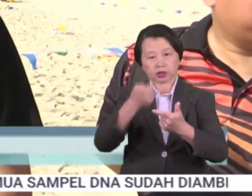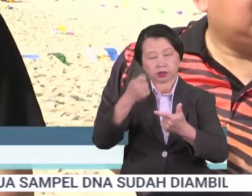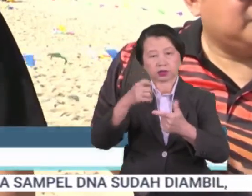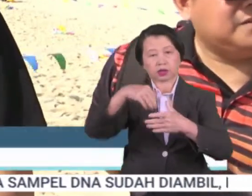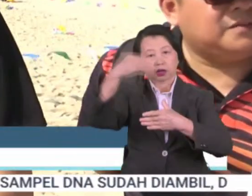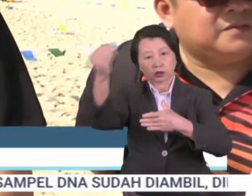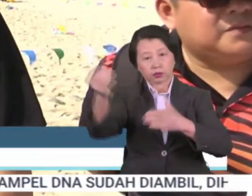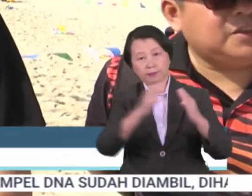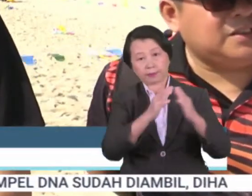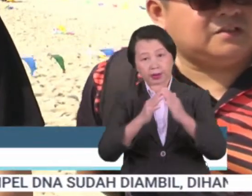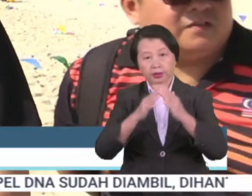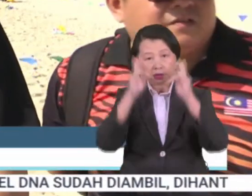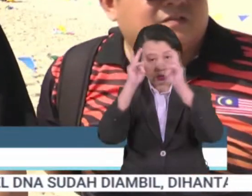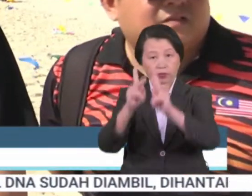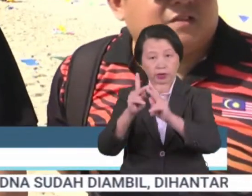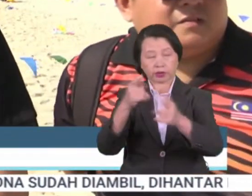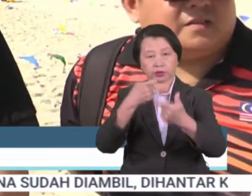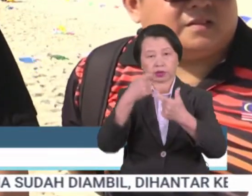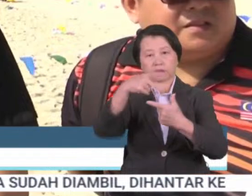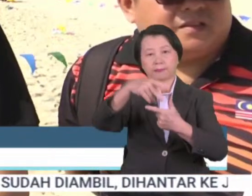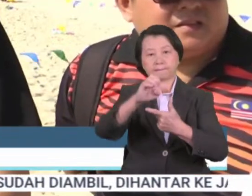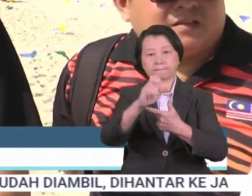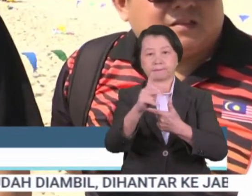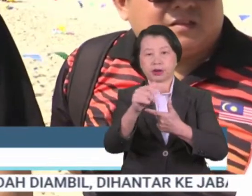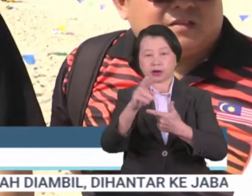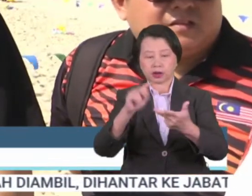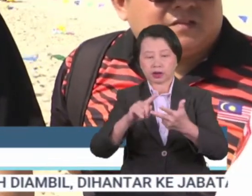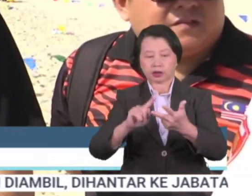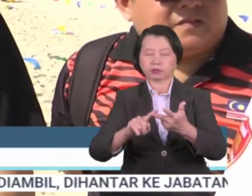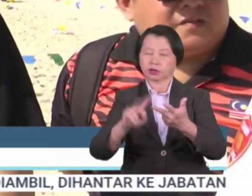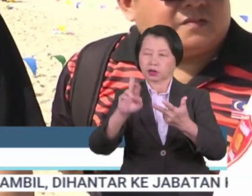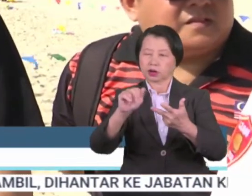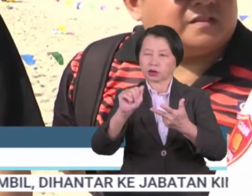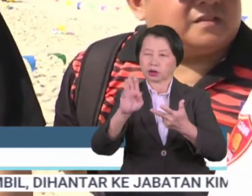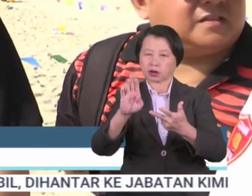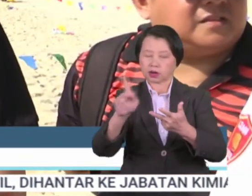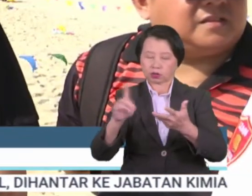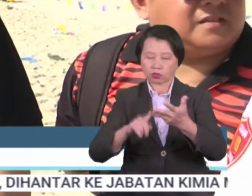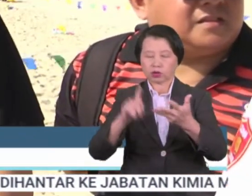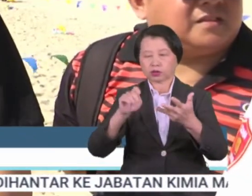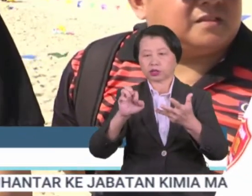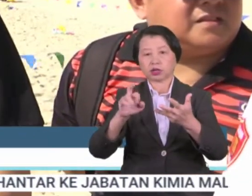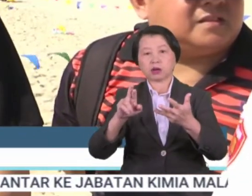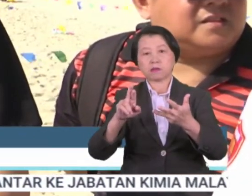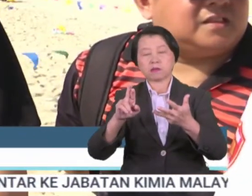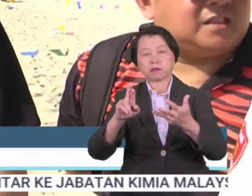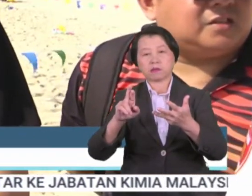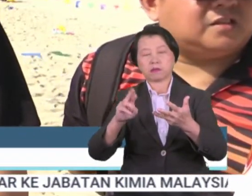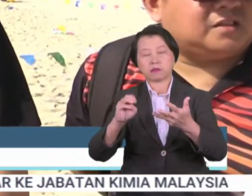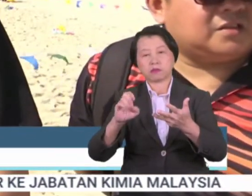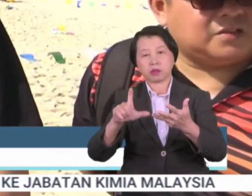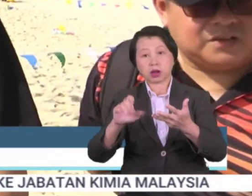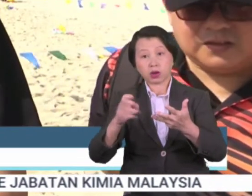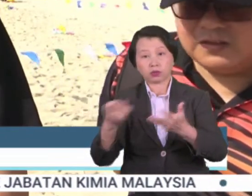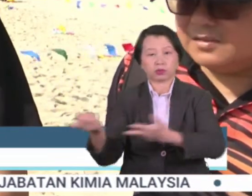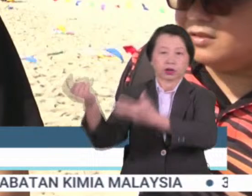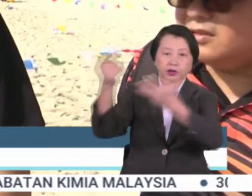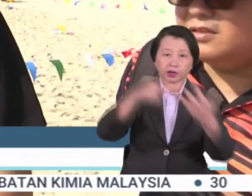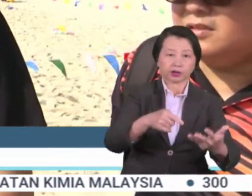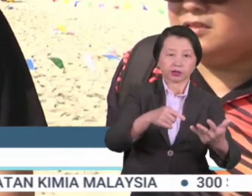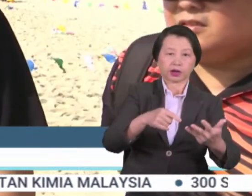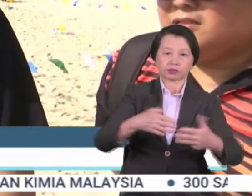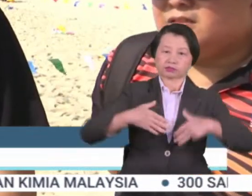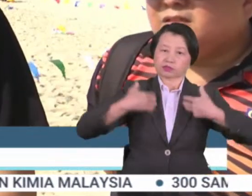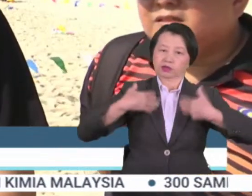daripada luar Bandar Kuantan daripada pekan daripada RAB daripada temerloh untuk datang bersama-sama memeriahkan acara